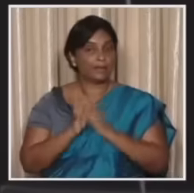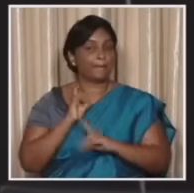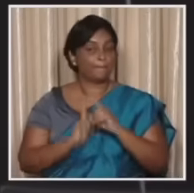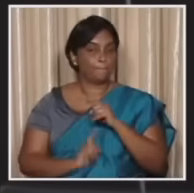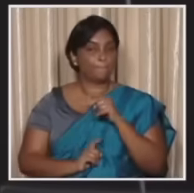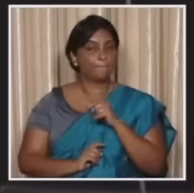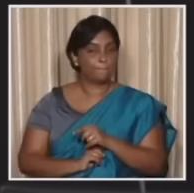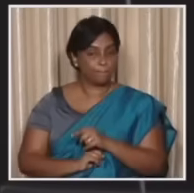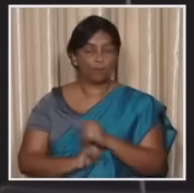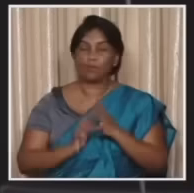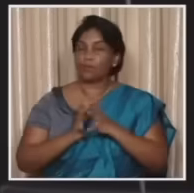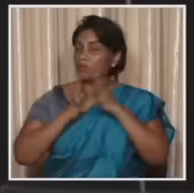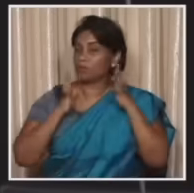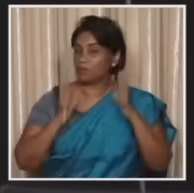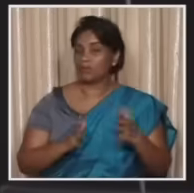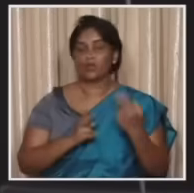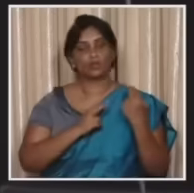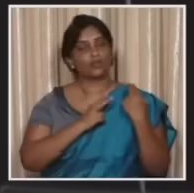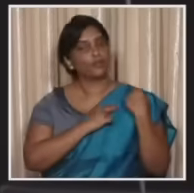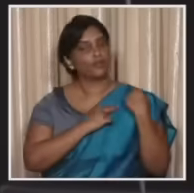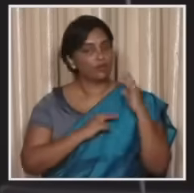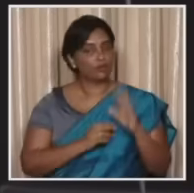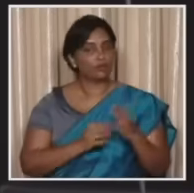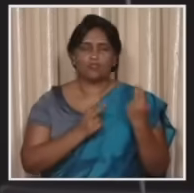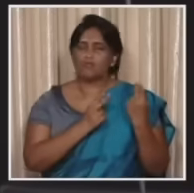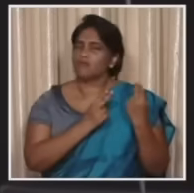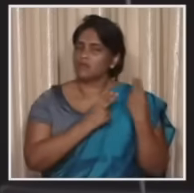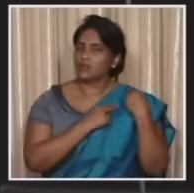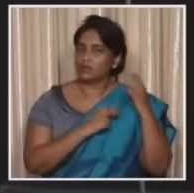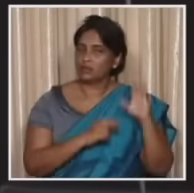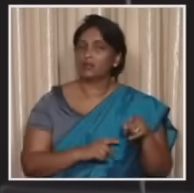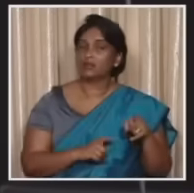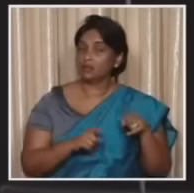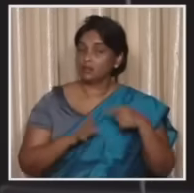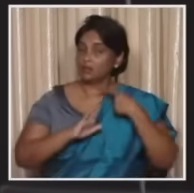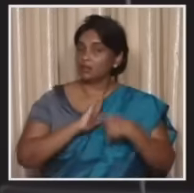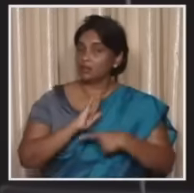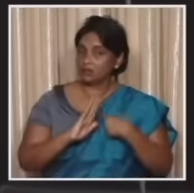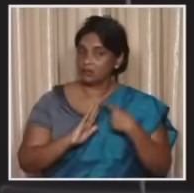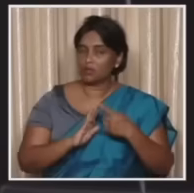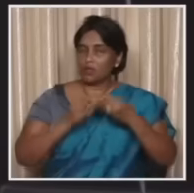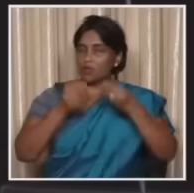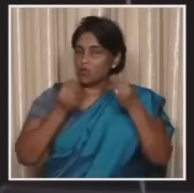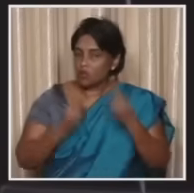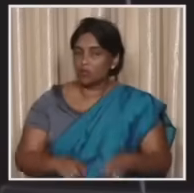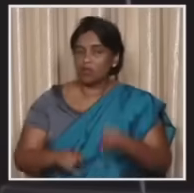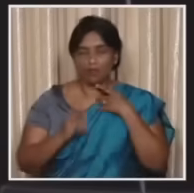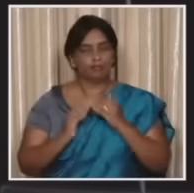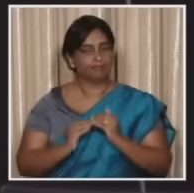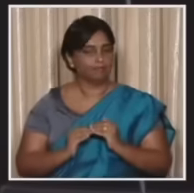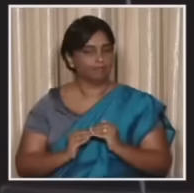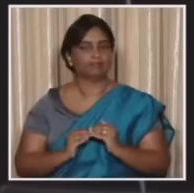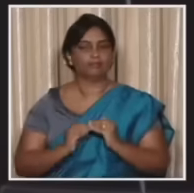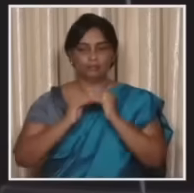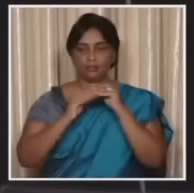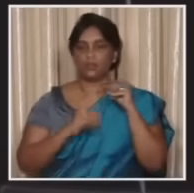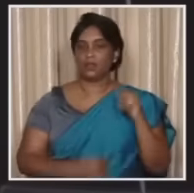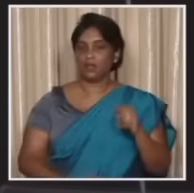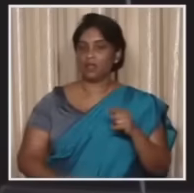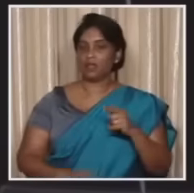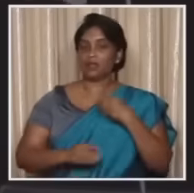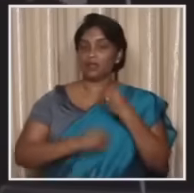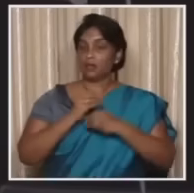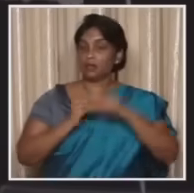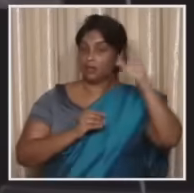අමාත්‍යාංශයෙන් විශාල වගකීමක් තියෙනවා බරක් පැටවිලා තියෙනවා මේ රට වැටිලා ඉන්න තැනින් ගොඩ එන්න. එතකොට මේ